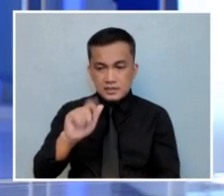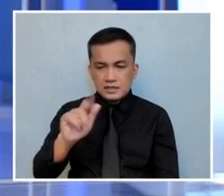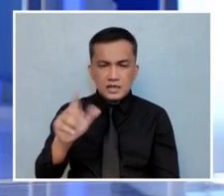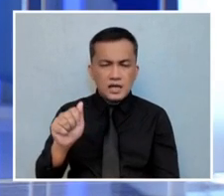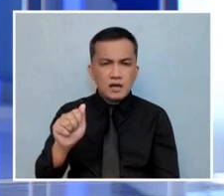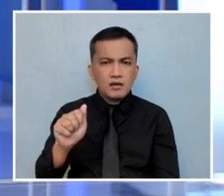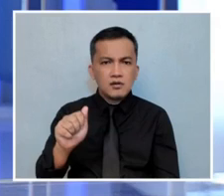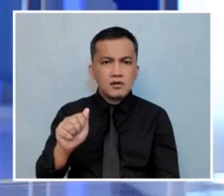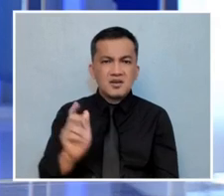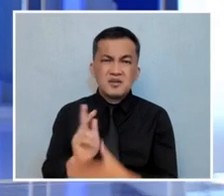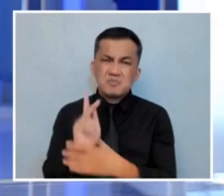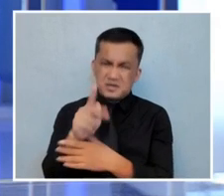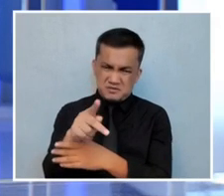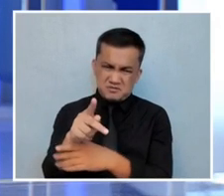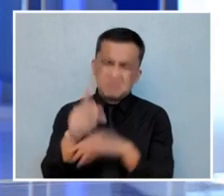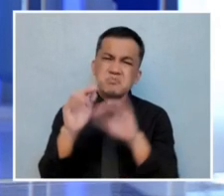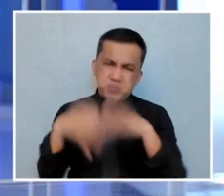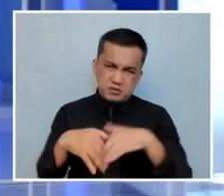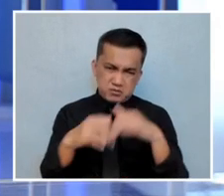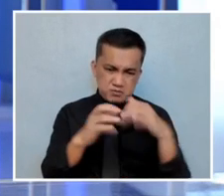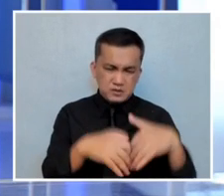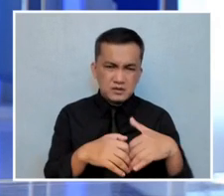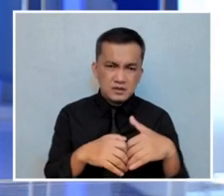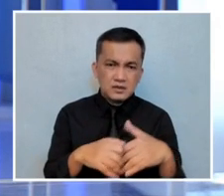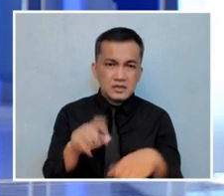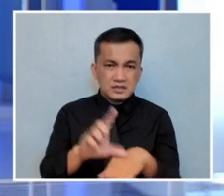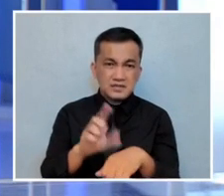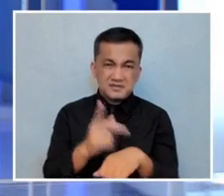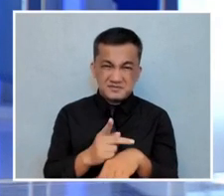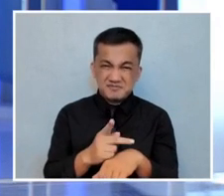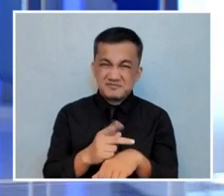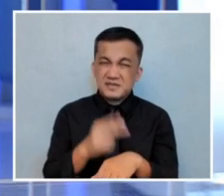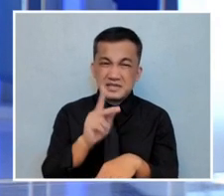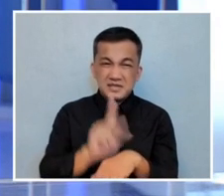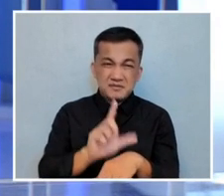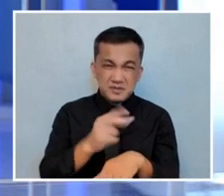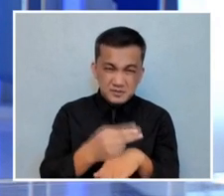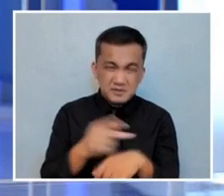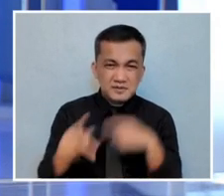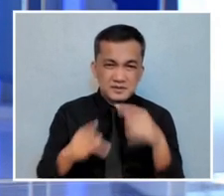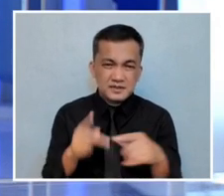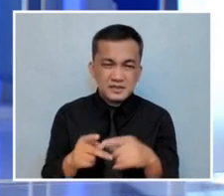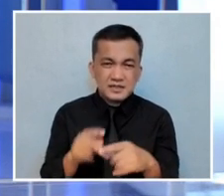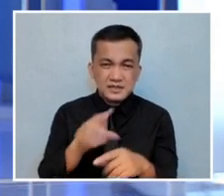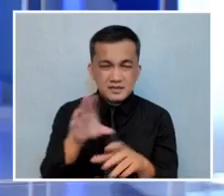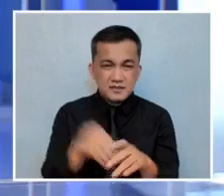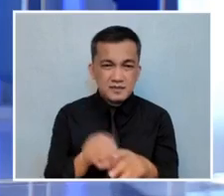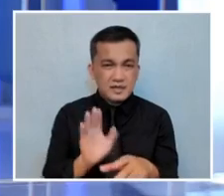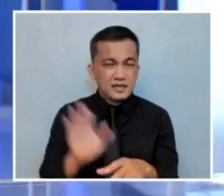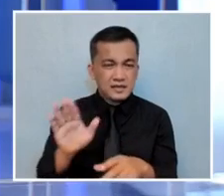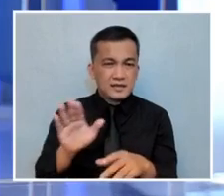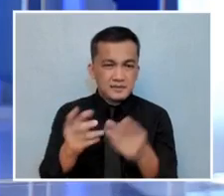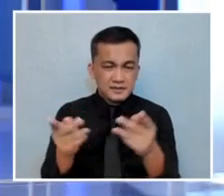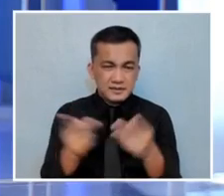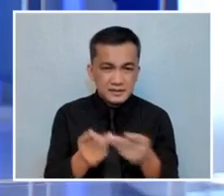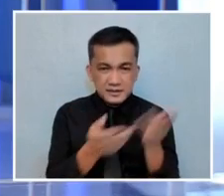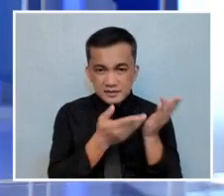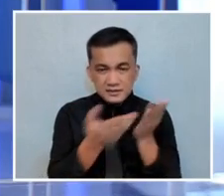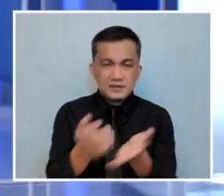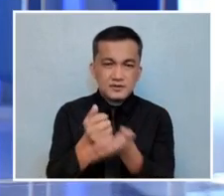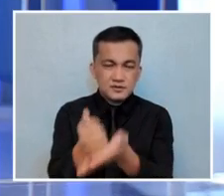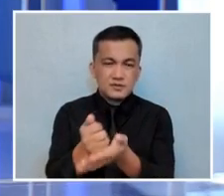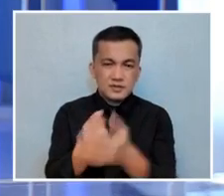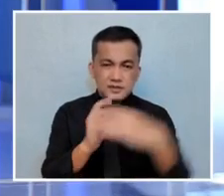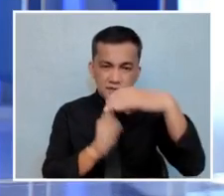mga pananim ng pangunahing kabuhayan po ng mga residente, kabilang ang kanilang lugar sa hinatira ng tulong ng